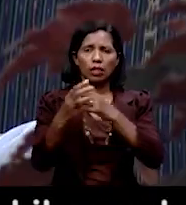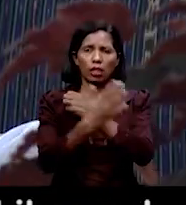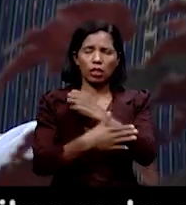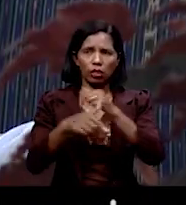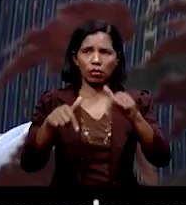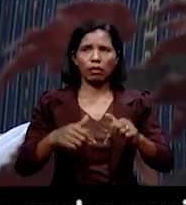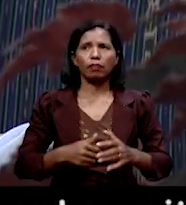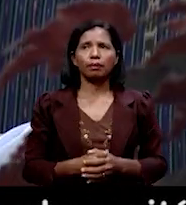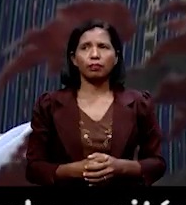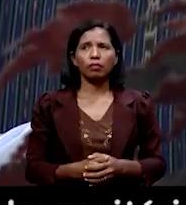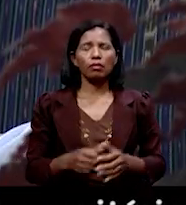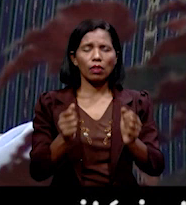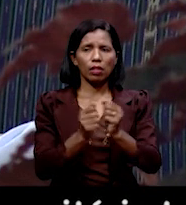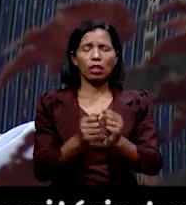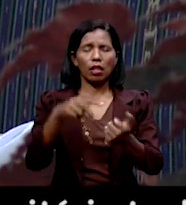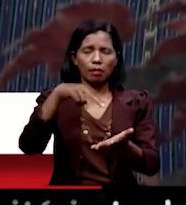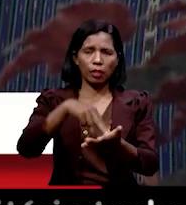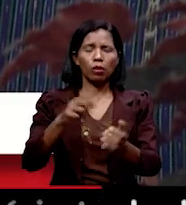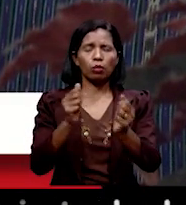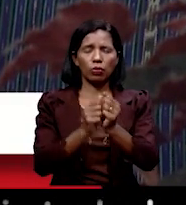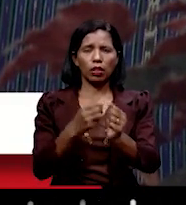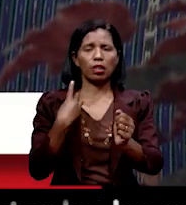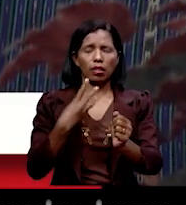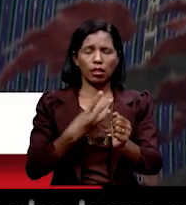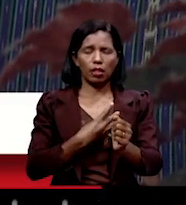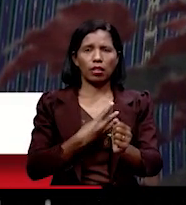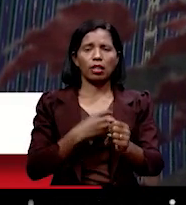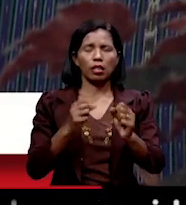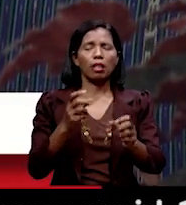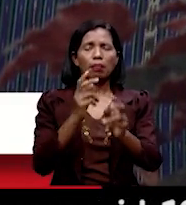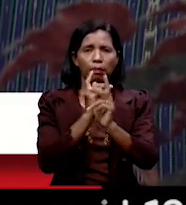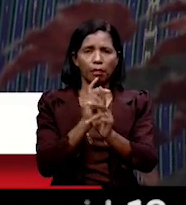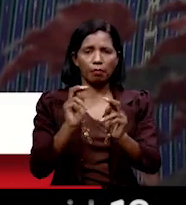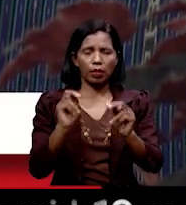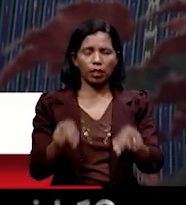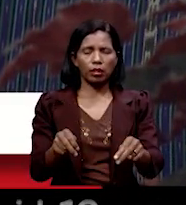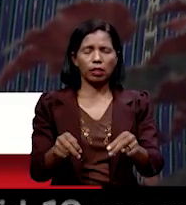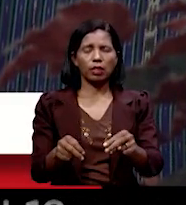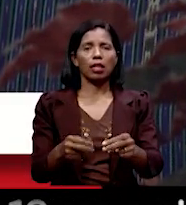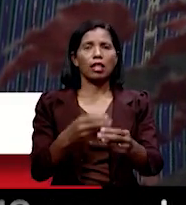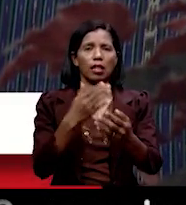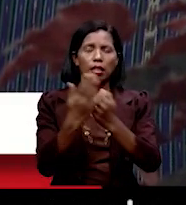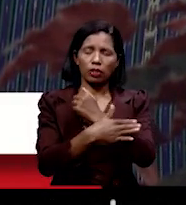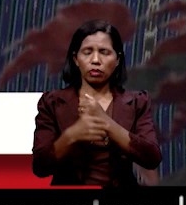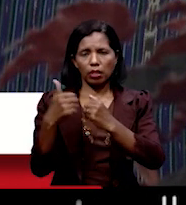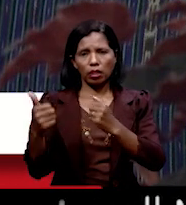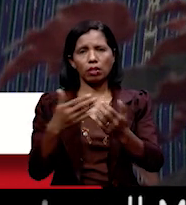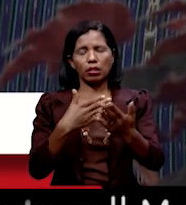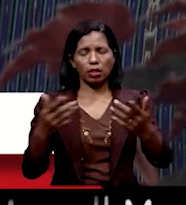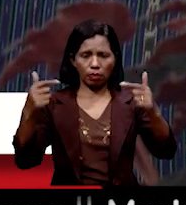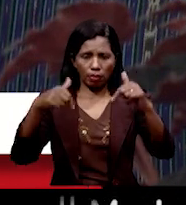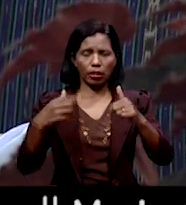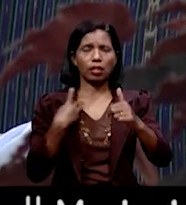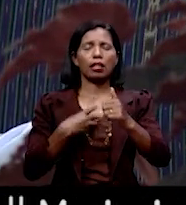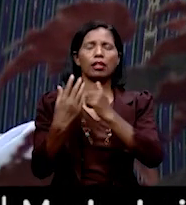hamrik hoi tani ai rasik antes kita precisa raiser selok ninian produto tama mai itin Israelar. Atu nune itani